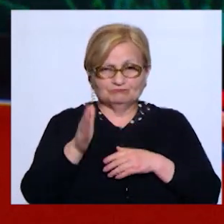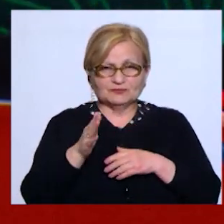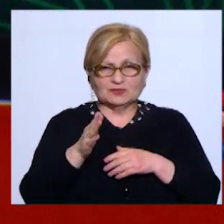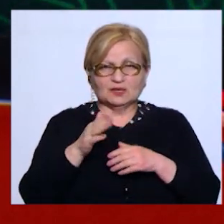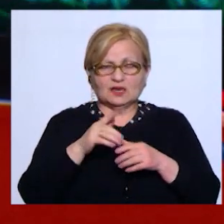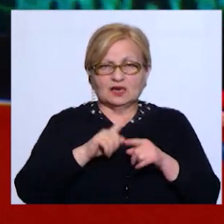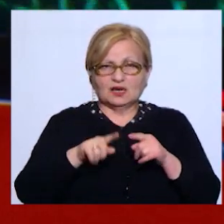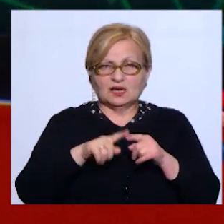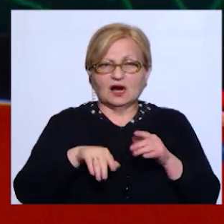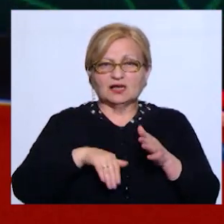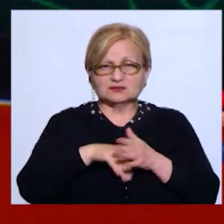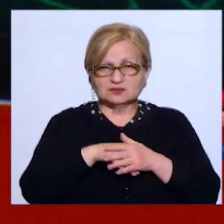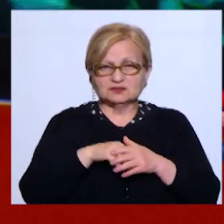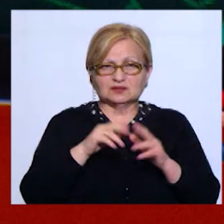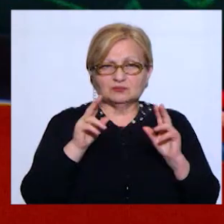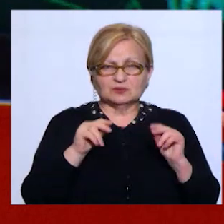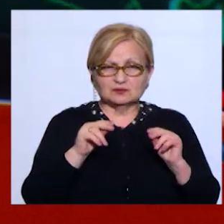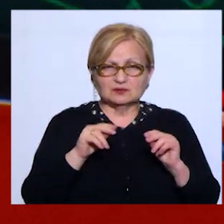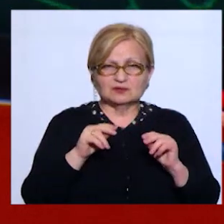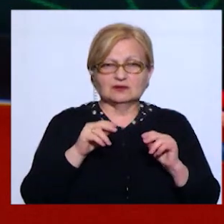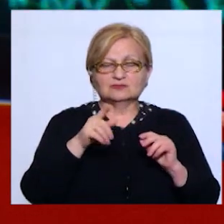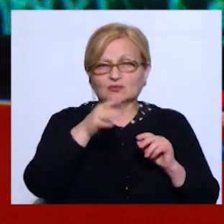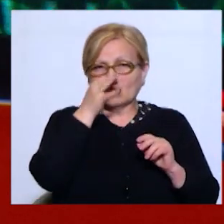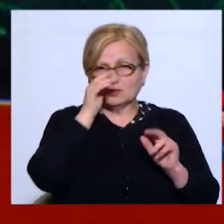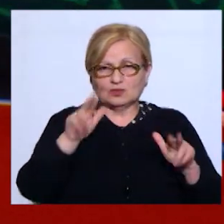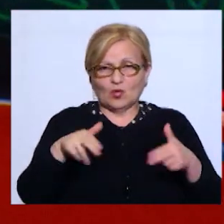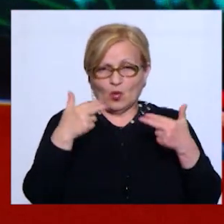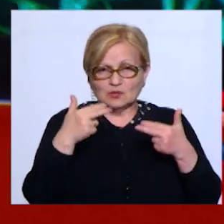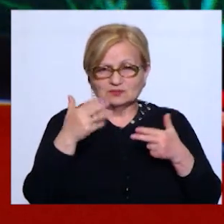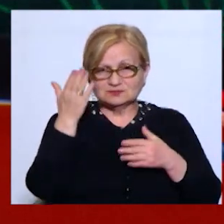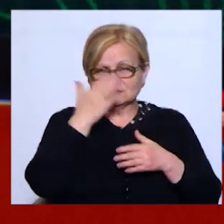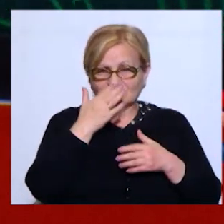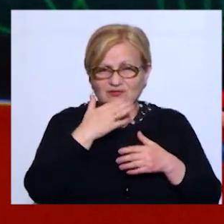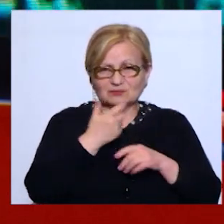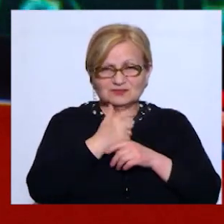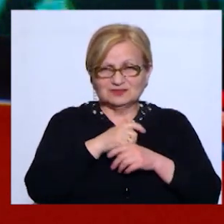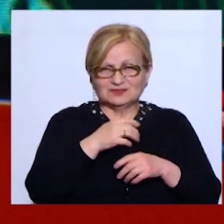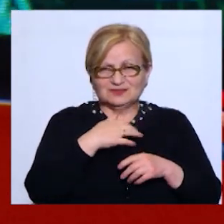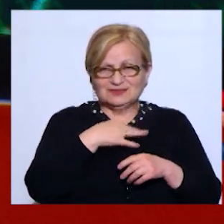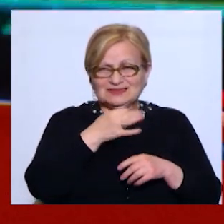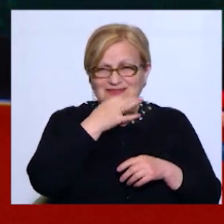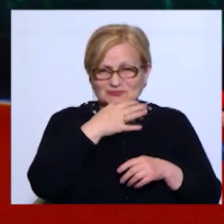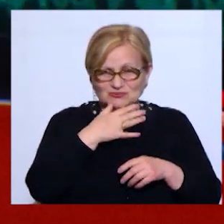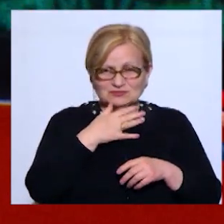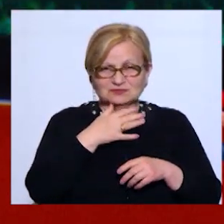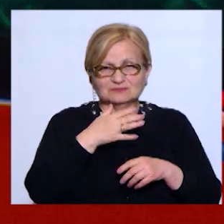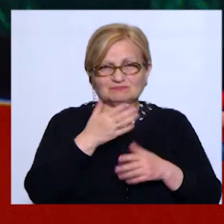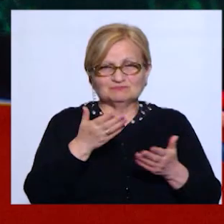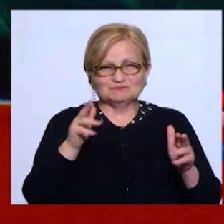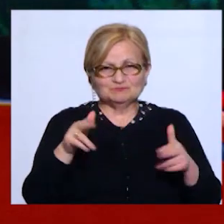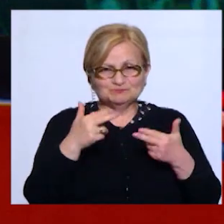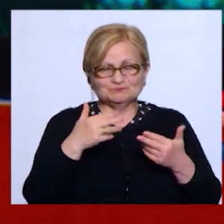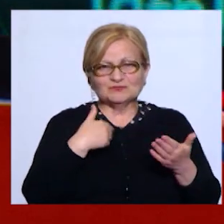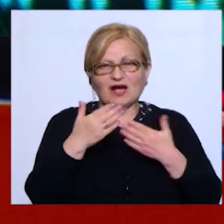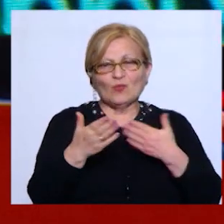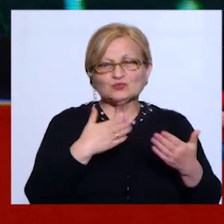გისურვოთ ბედნიერი არდადაგები. იმედია ონლაინ სწავლება მოგეწონათ. ძალიან კარგია ონლაინ სწავლება. მე მომწონს, ბევრ შემოსწავლეს მომწონს. უბრალოდ ლაივ ურთიერთობა